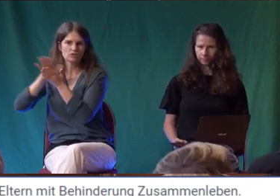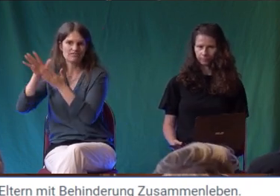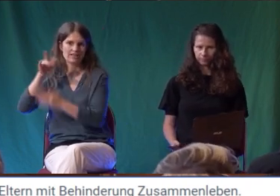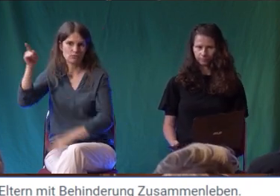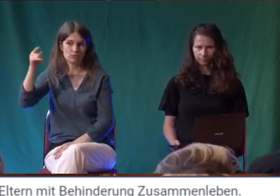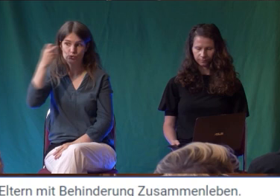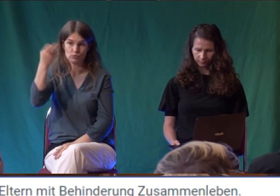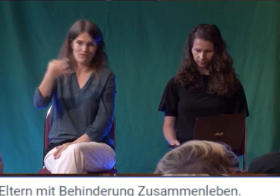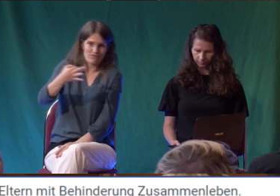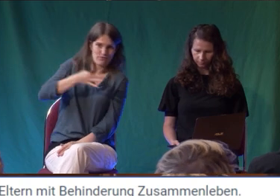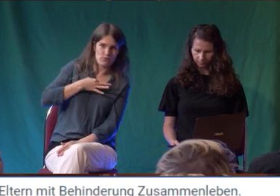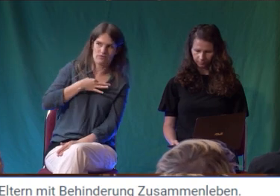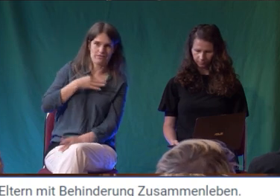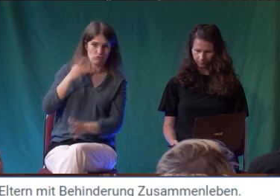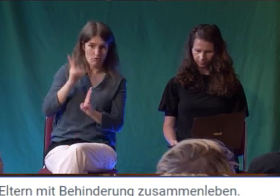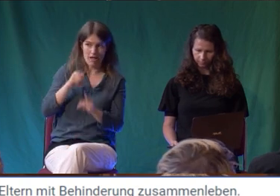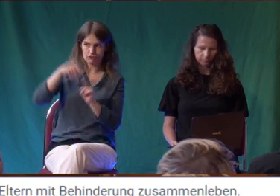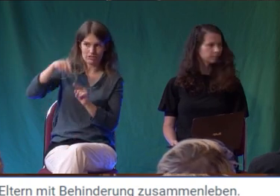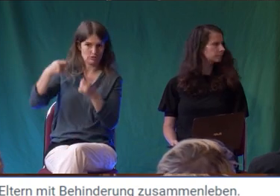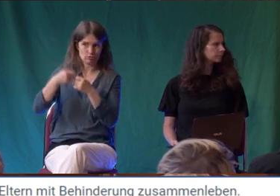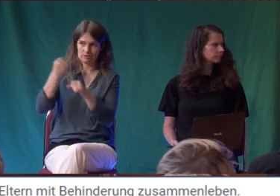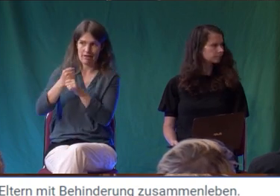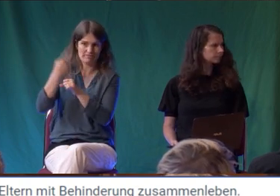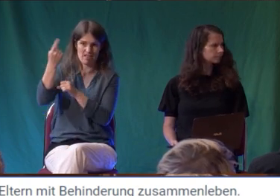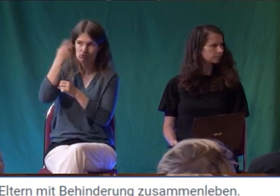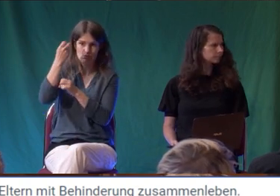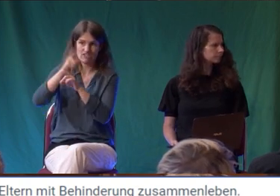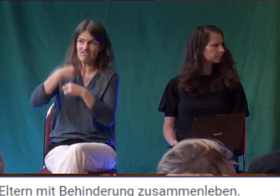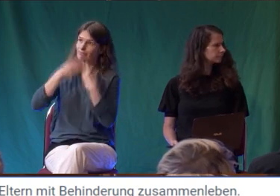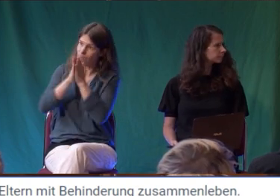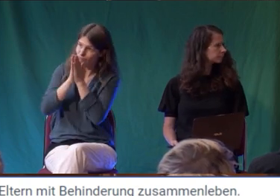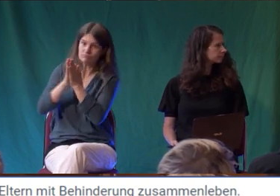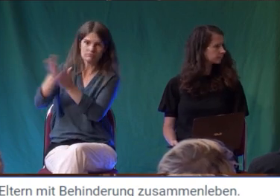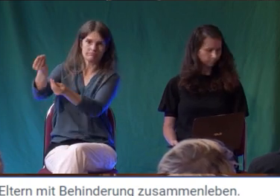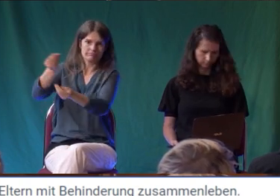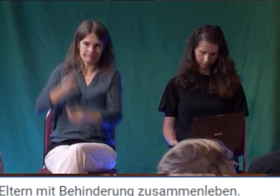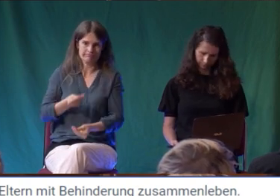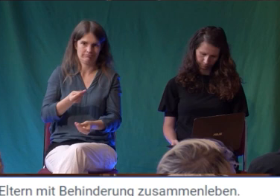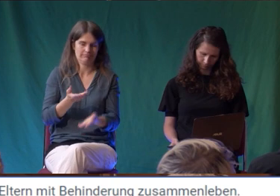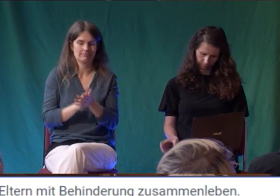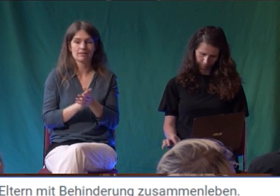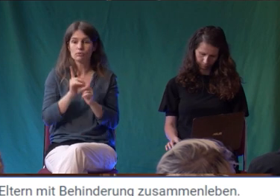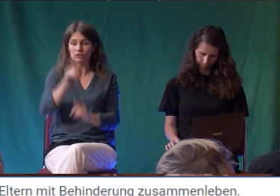diesen Zahlen gesucht mal gegeben und das heißt dass in Deutschland